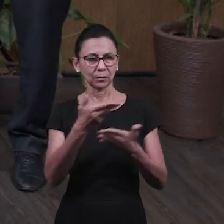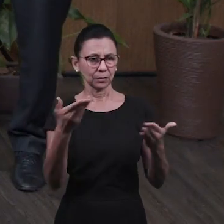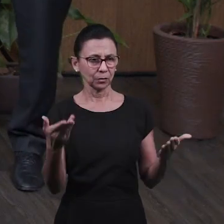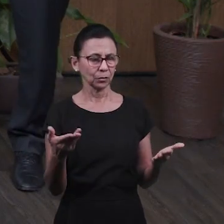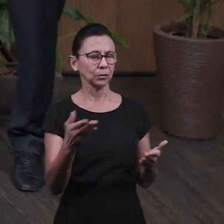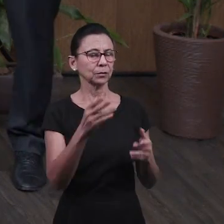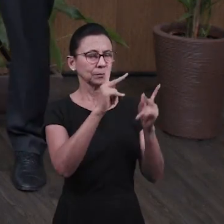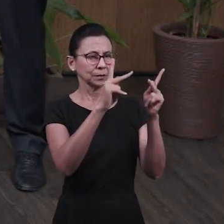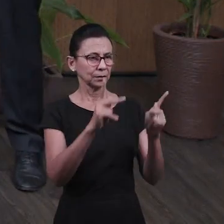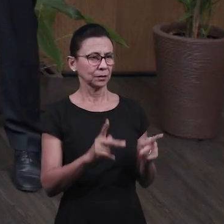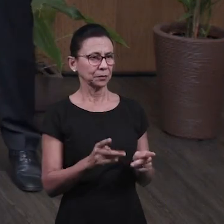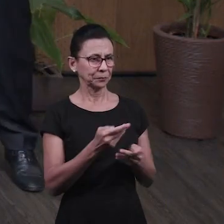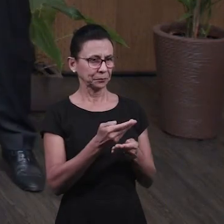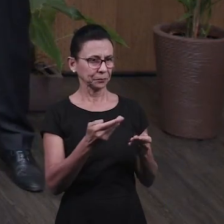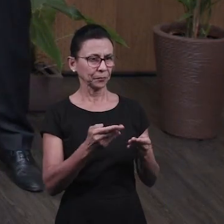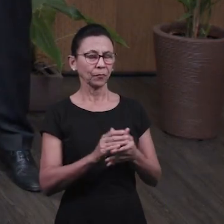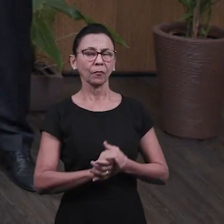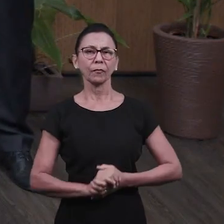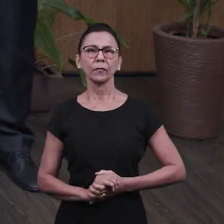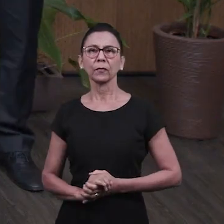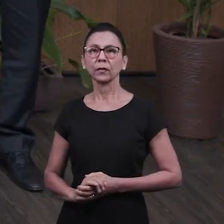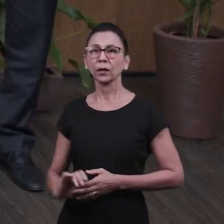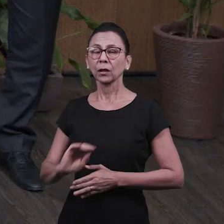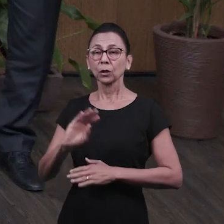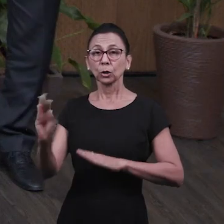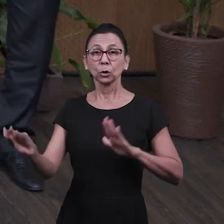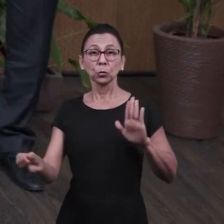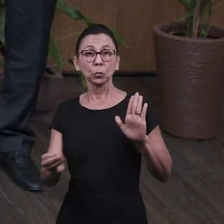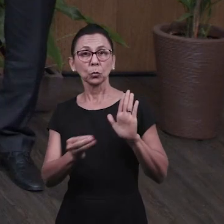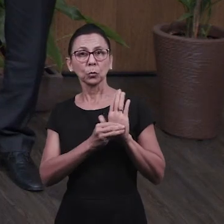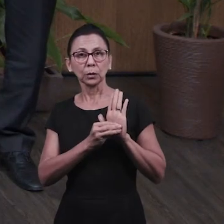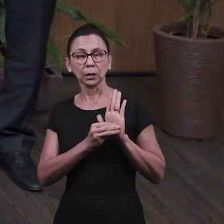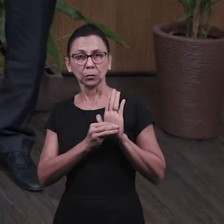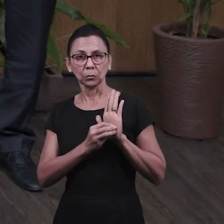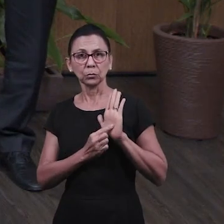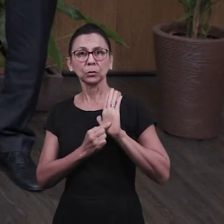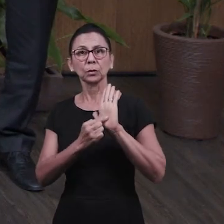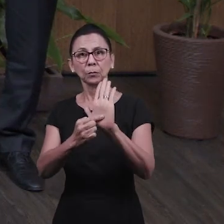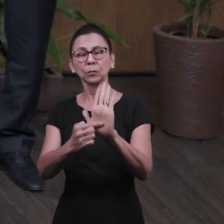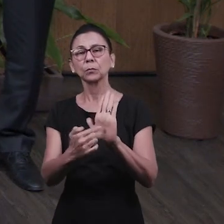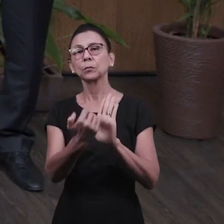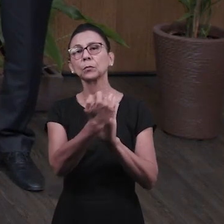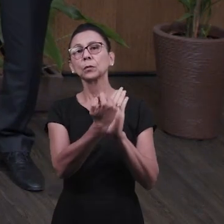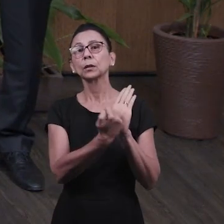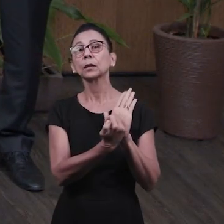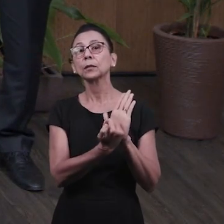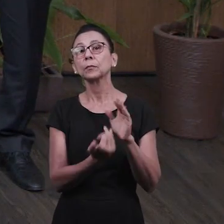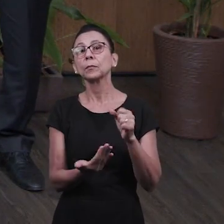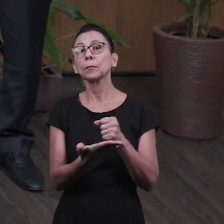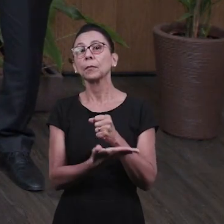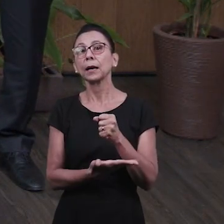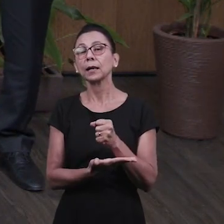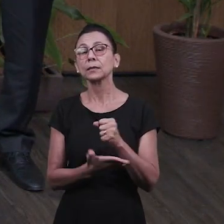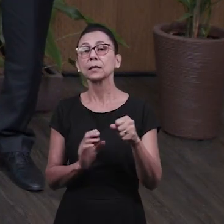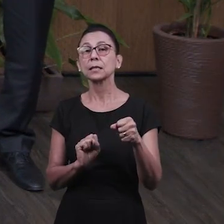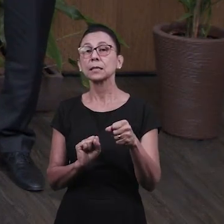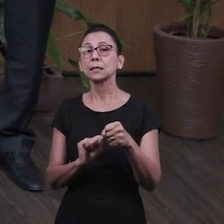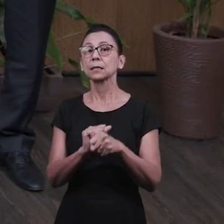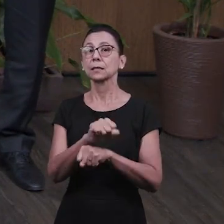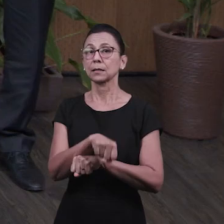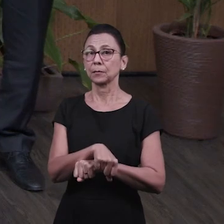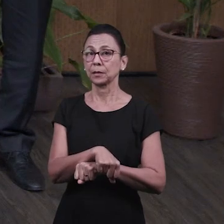du Seigneur à tous, la paix du Seigneur, Pasteur Daniel. Tout le contenu présenté dans ce volet